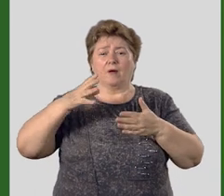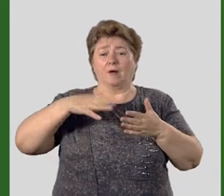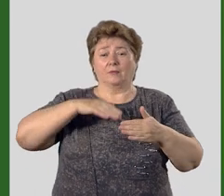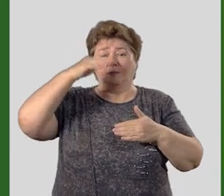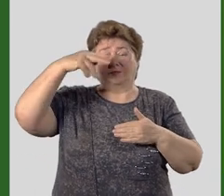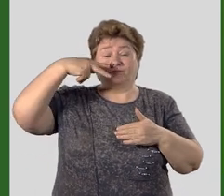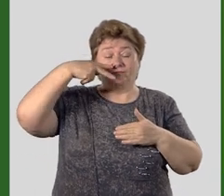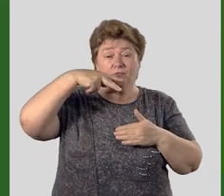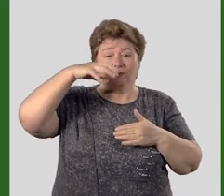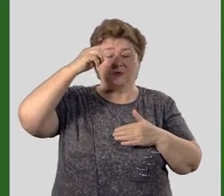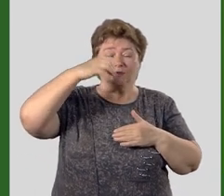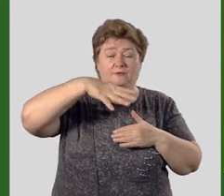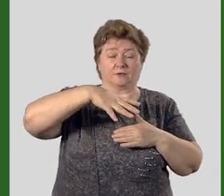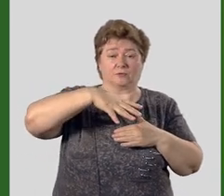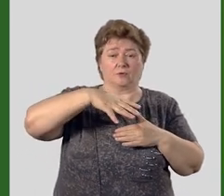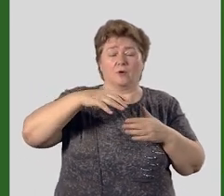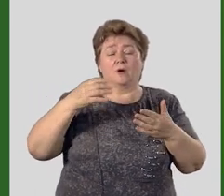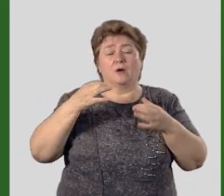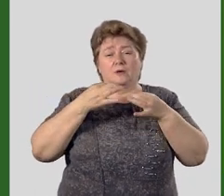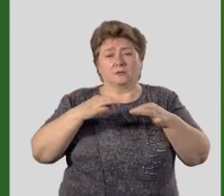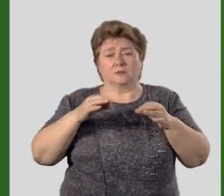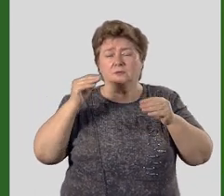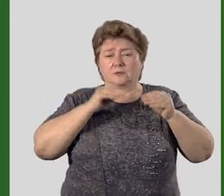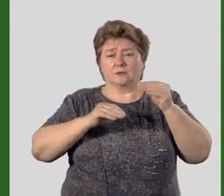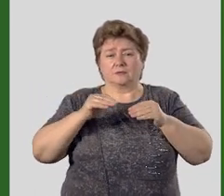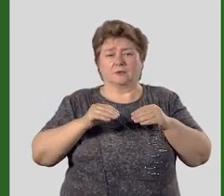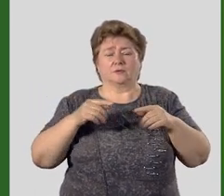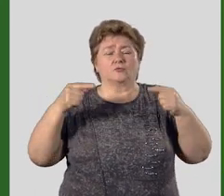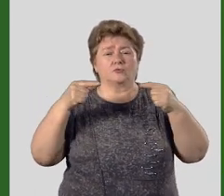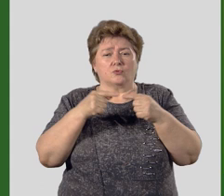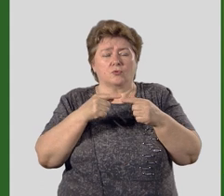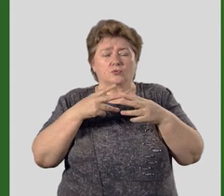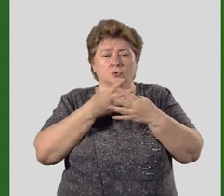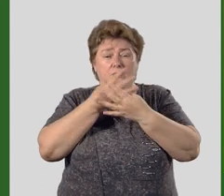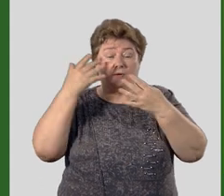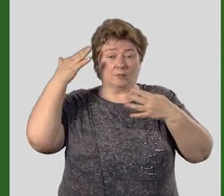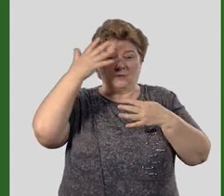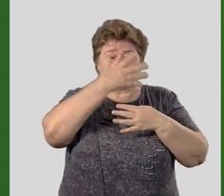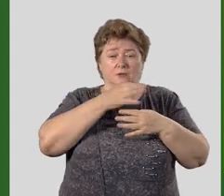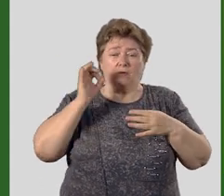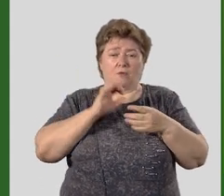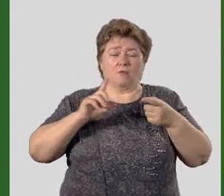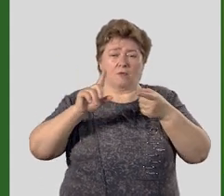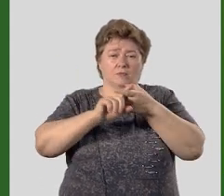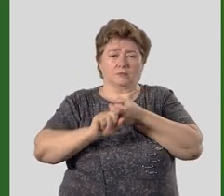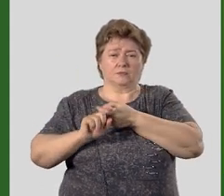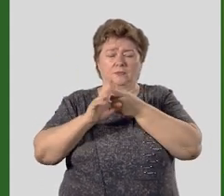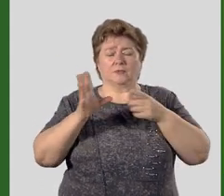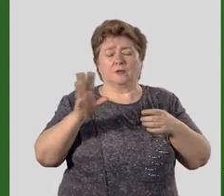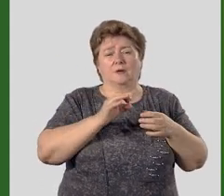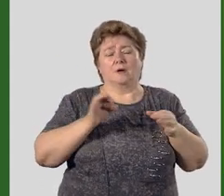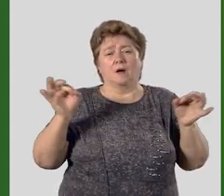сверху. Вид сверху позволяет составить самое точное представление о взаимном